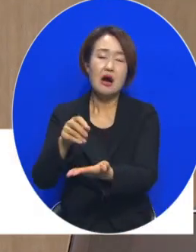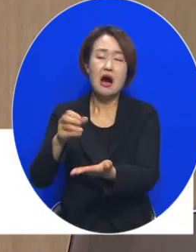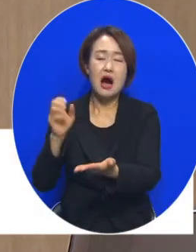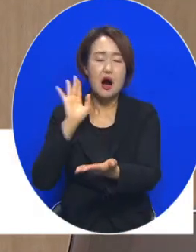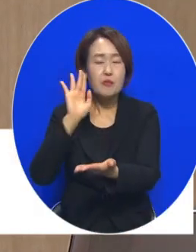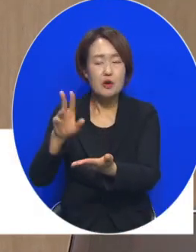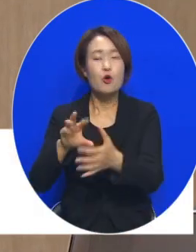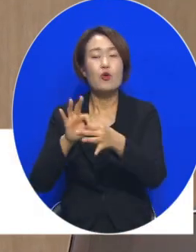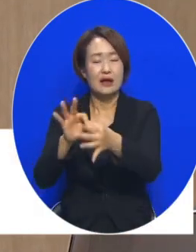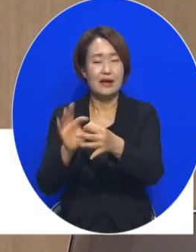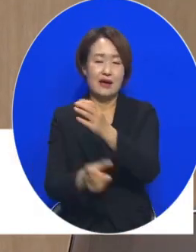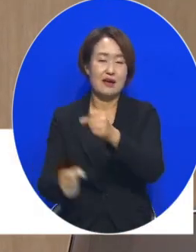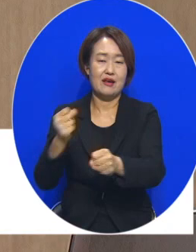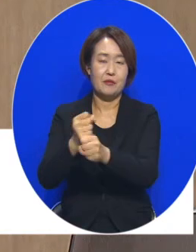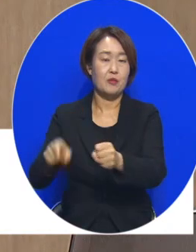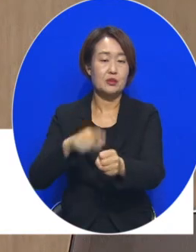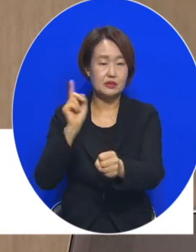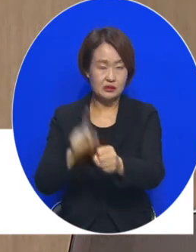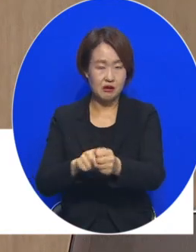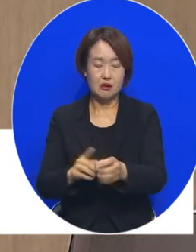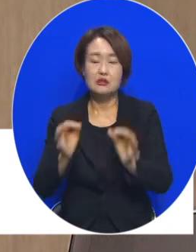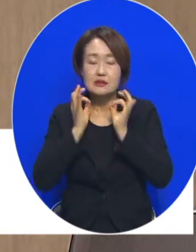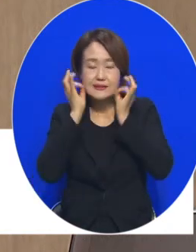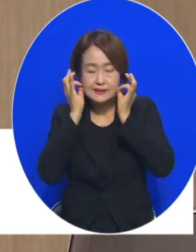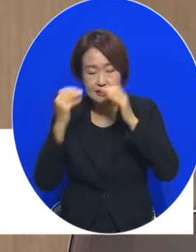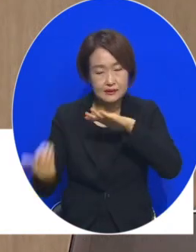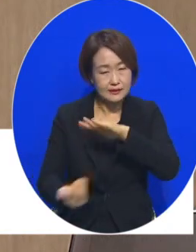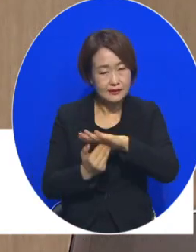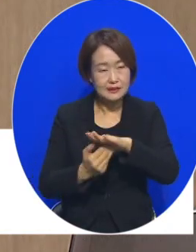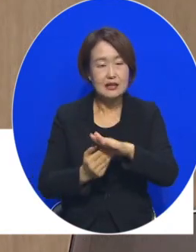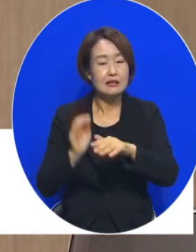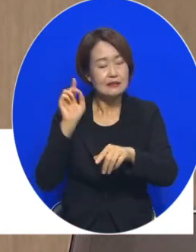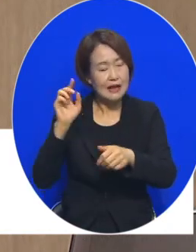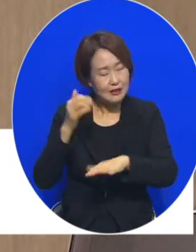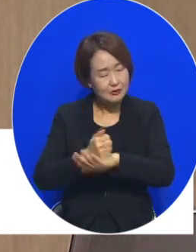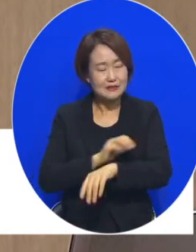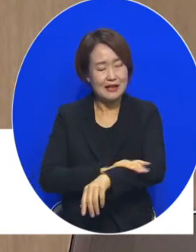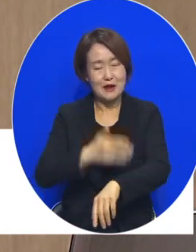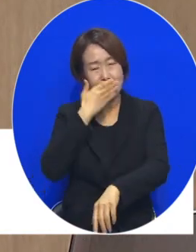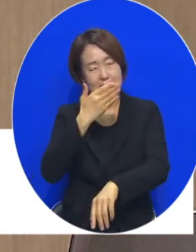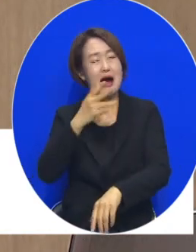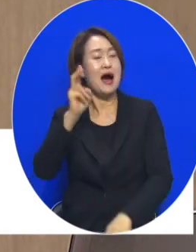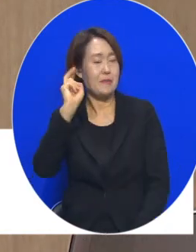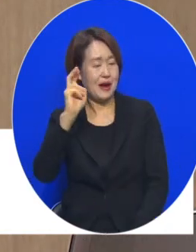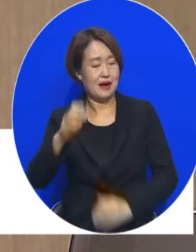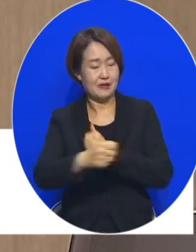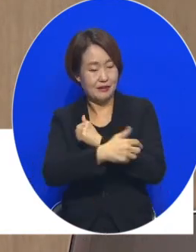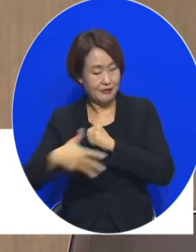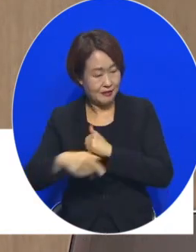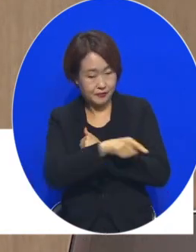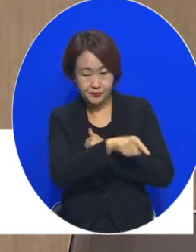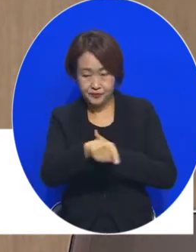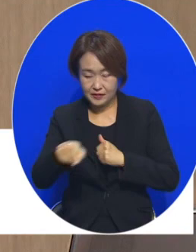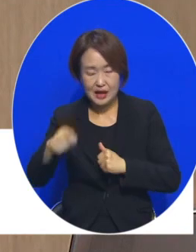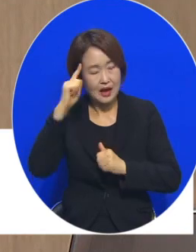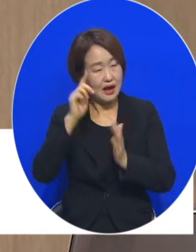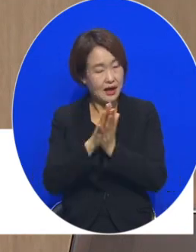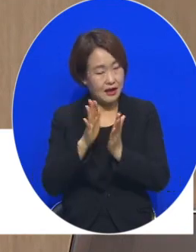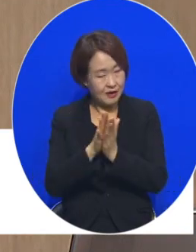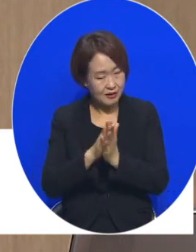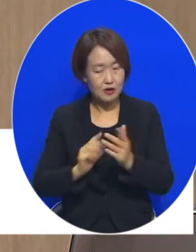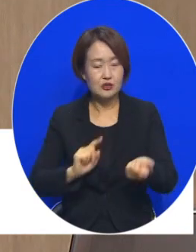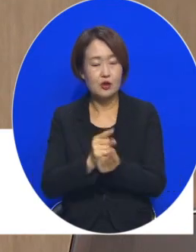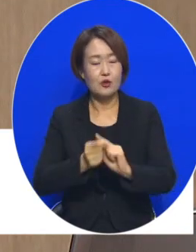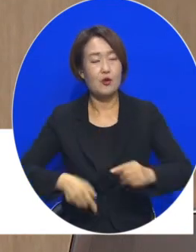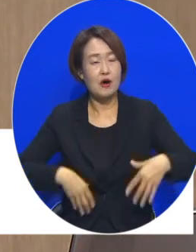개선 노력이 구체적인 성과와 결실로 이어질 수 있도록 각 부처에서는 협력체계 구축과